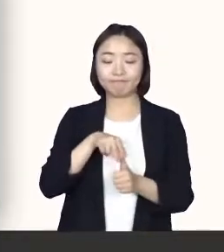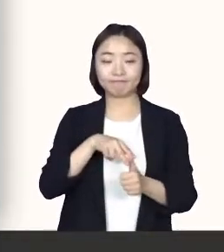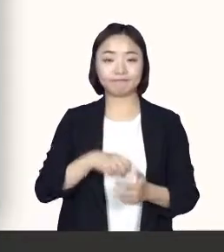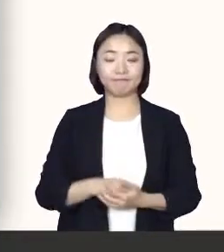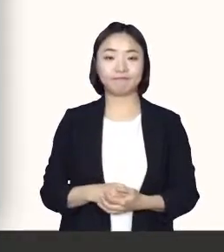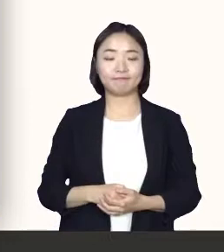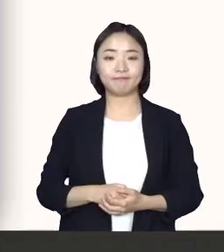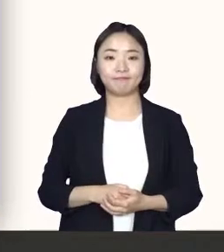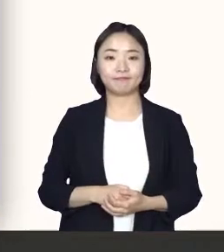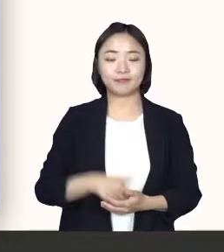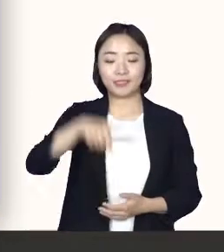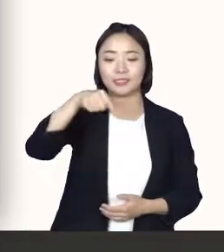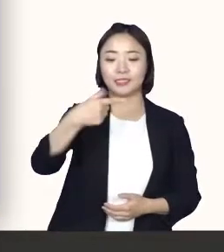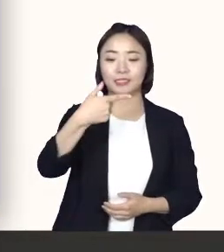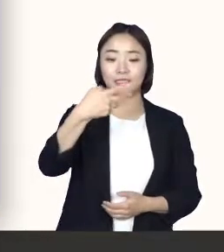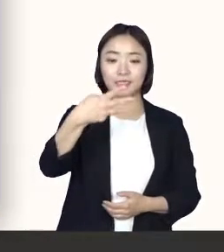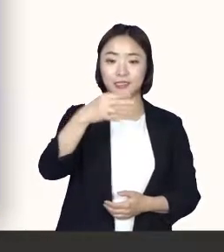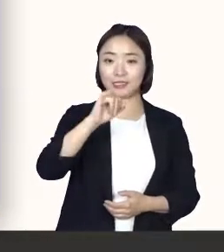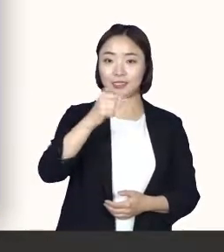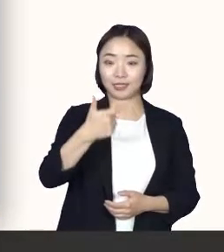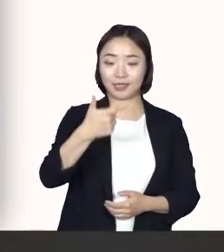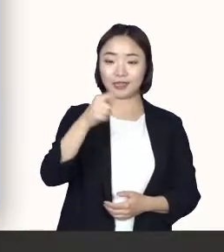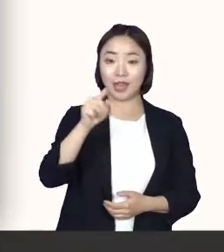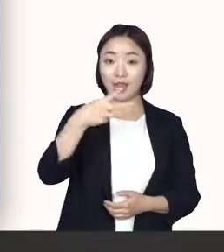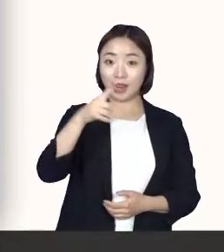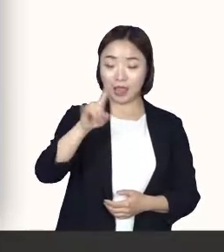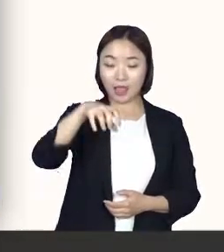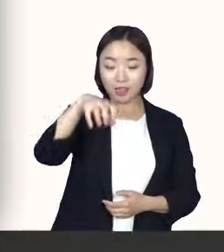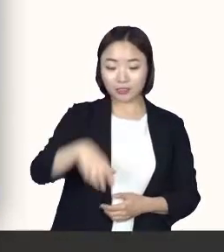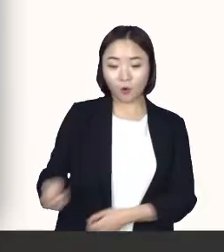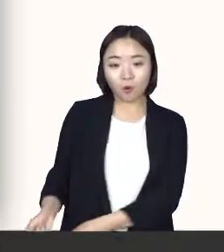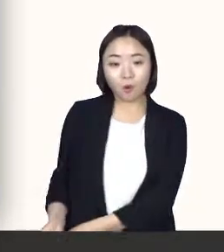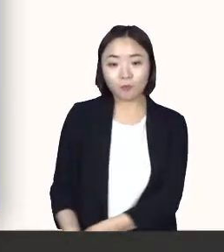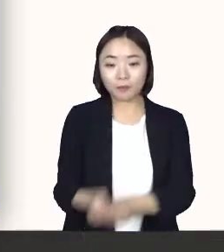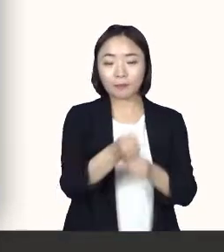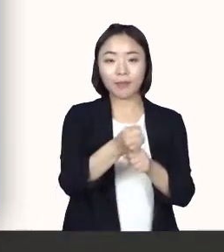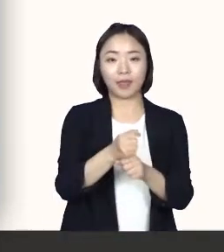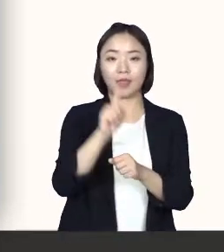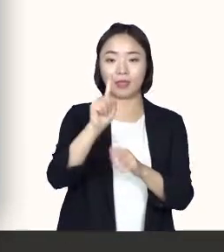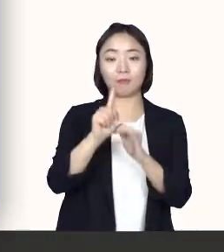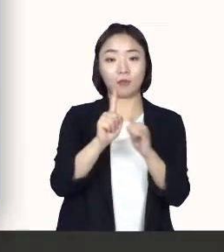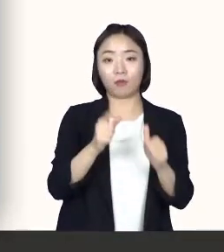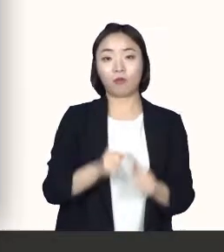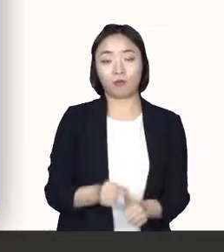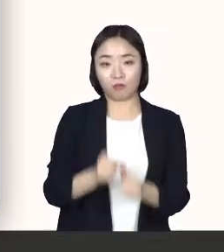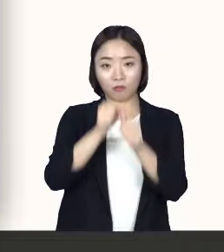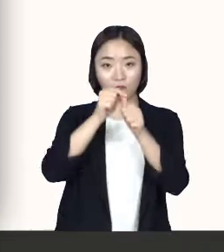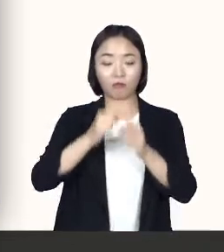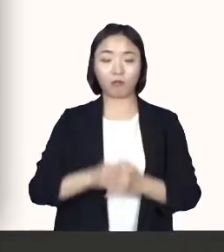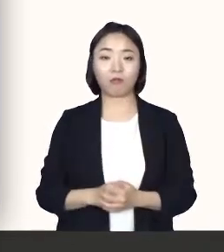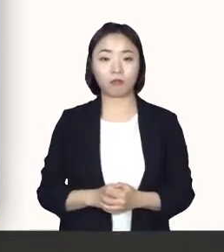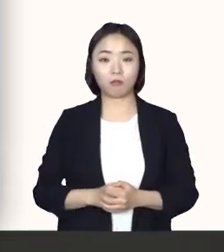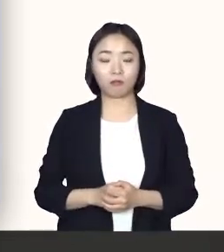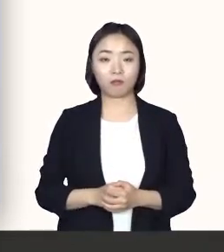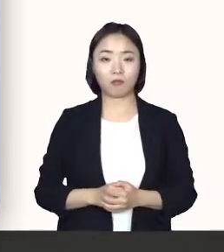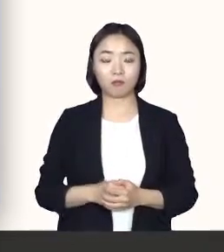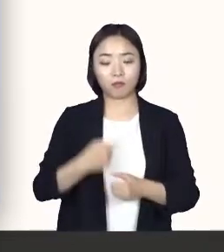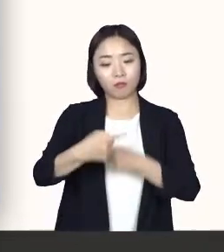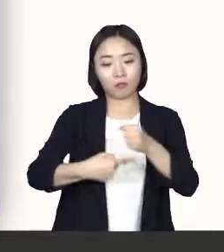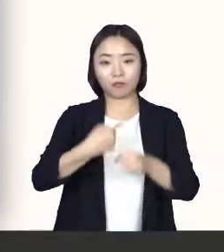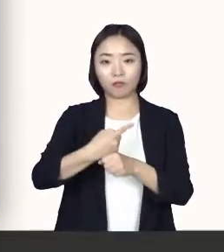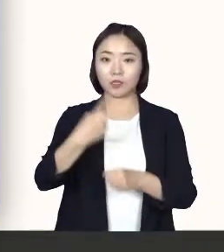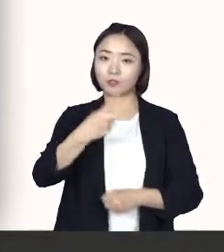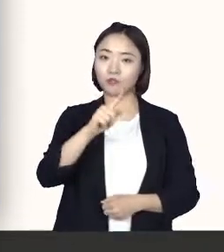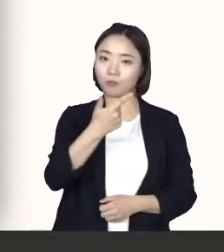취업정보입니다. 그린날의 주식회사에서 골프장 고객 골프백 상하 지원 한 명을 모집합니다. 임금은